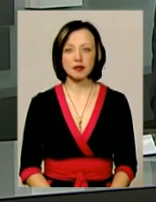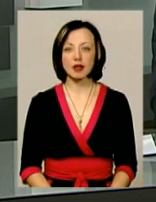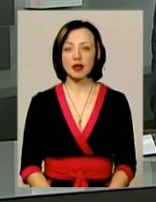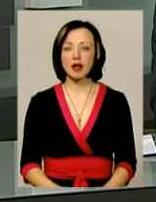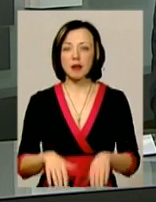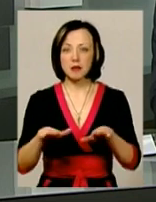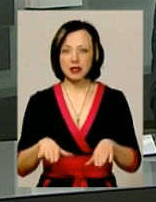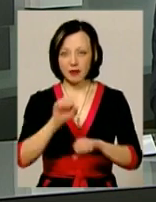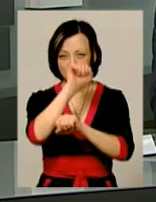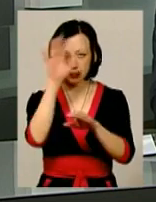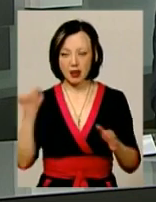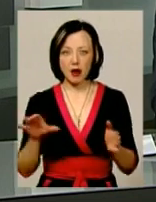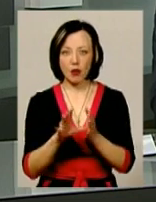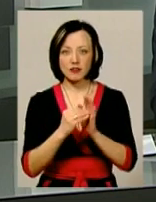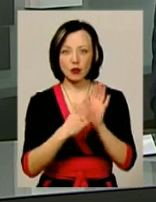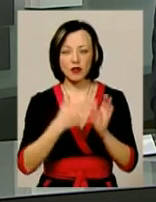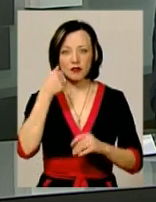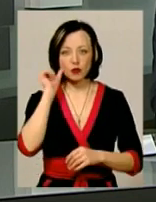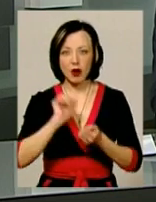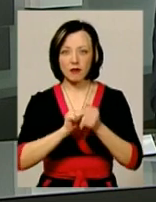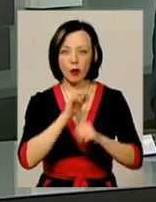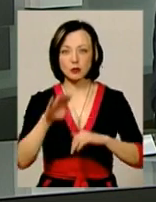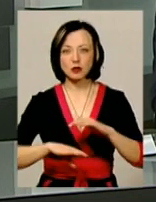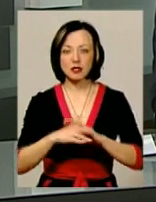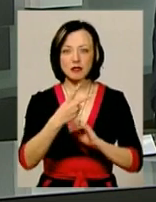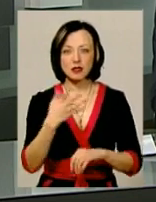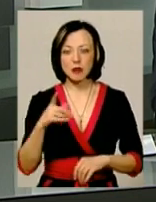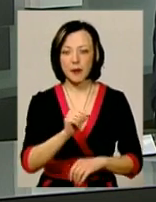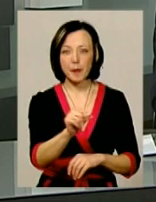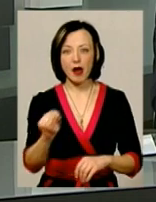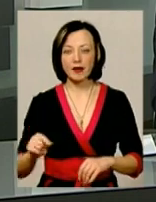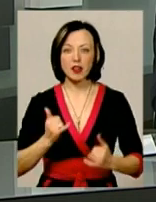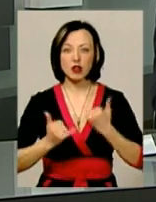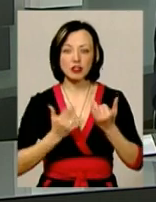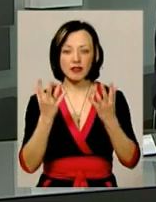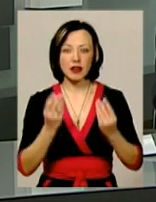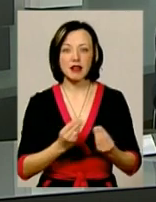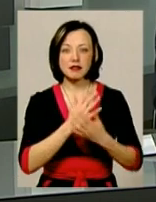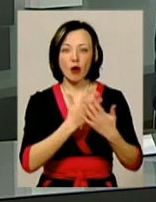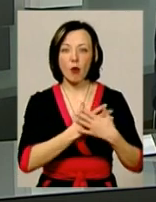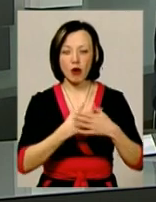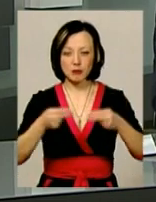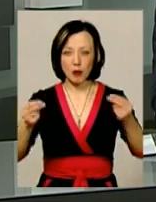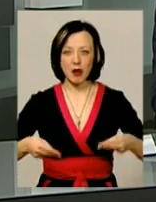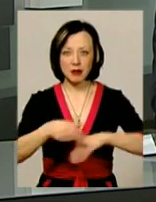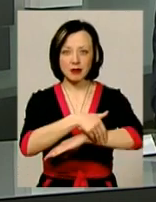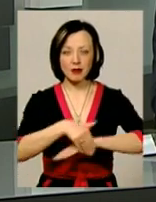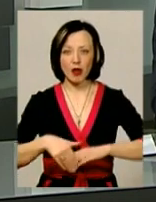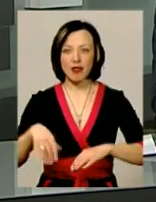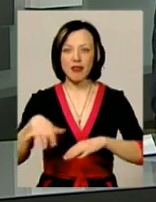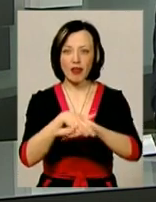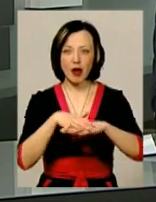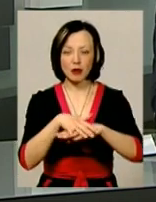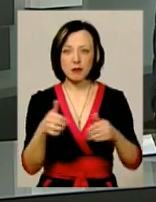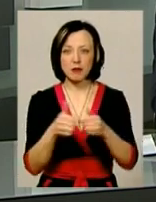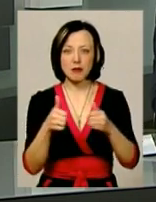Місцевий весільний рекорд встановили вчора в Кам'янці-Подільському. 25 пар наречених у день закоханих побралися просто неба на Вірменському